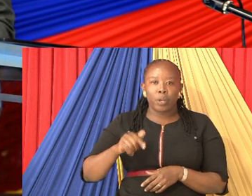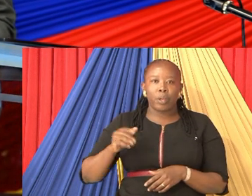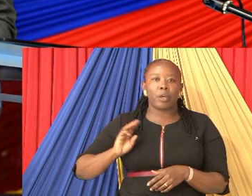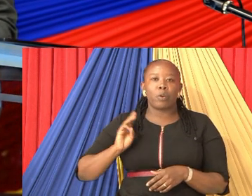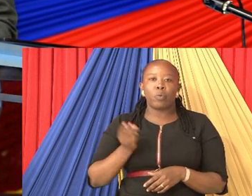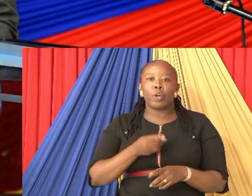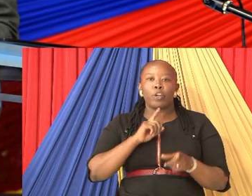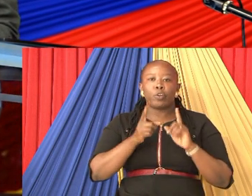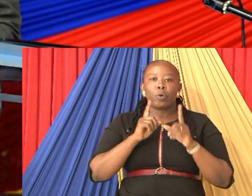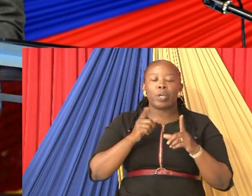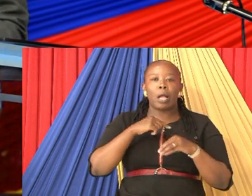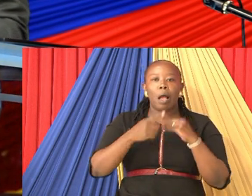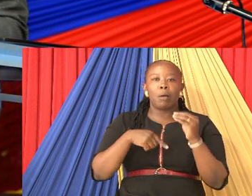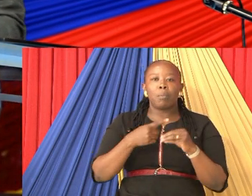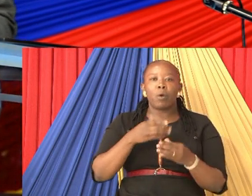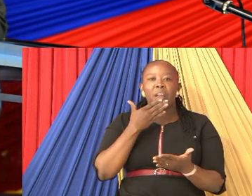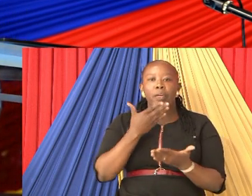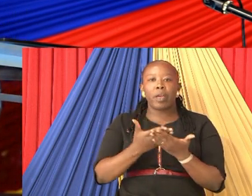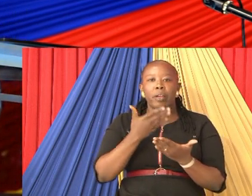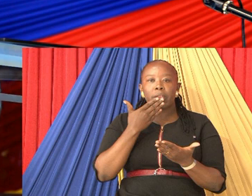katika mambo yote na faida